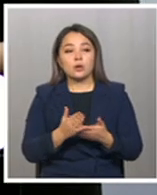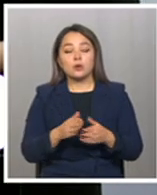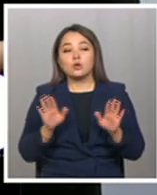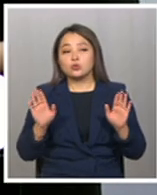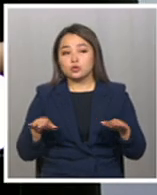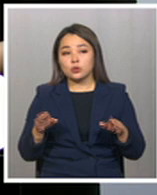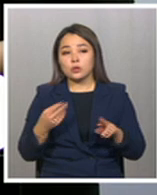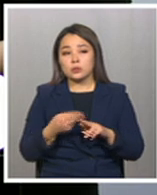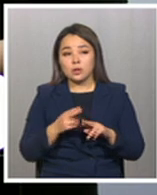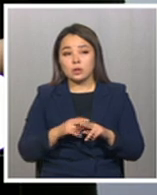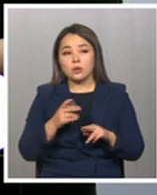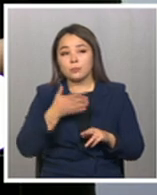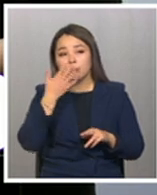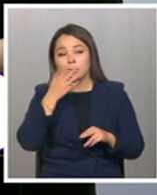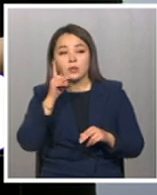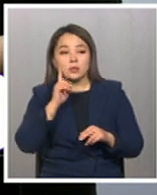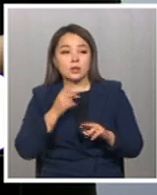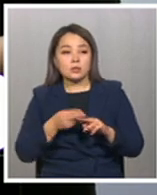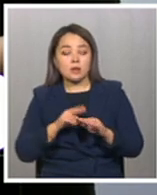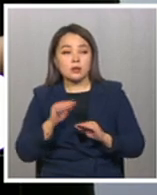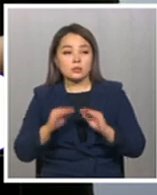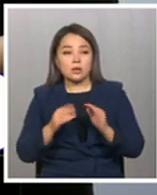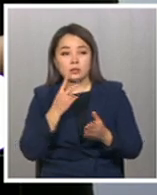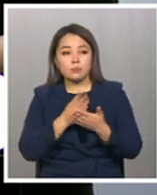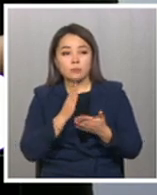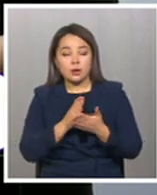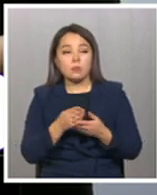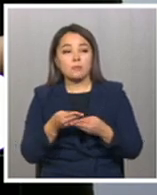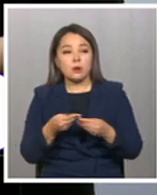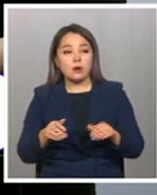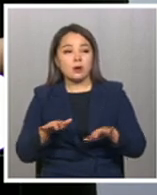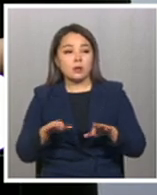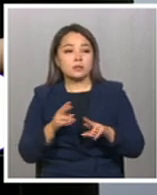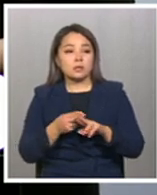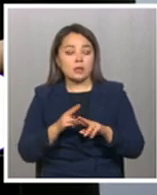және хош иісті заттар, балқу